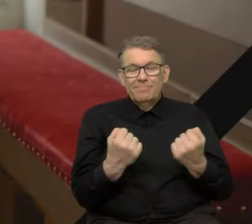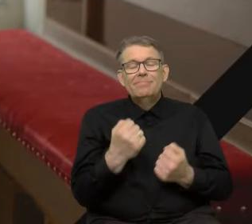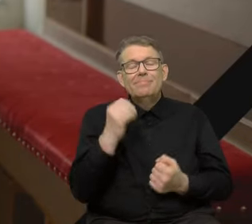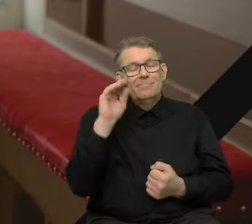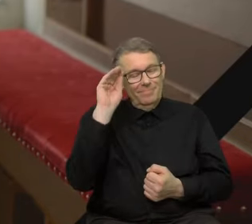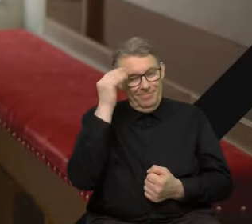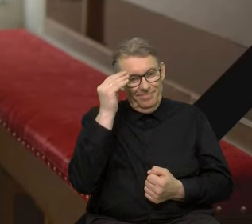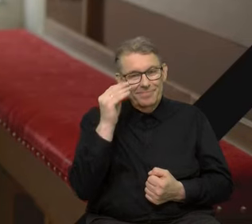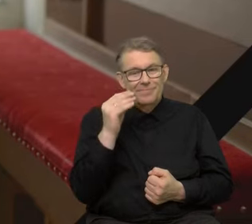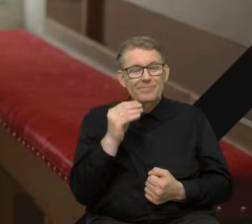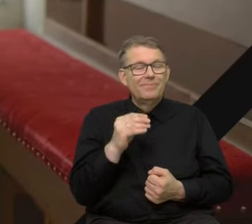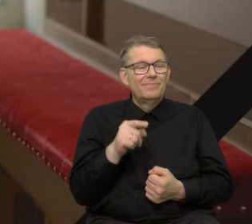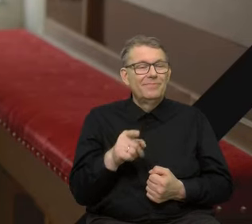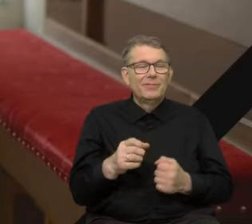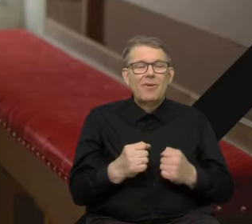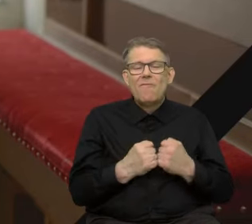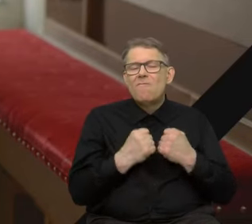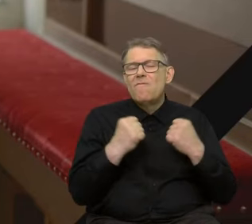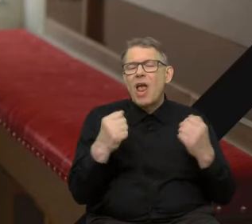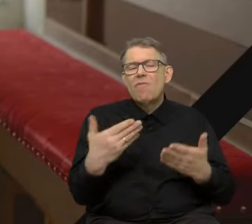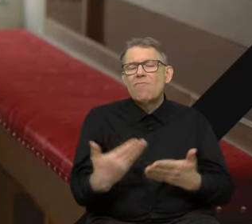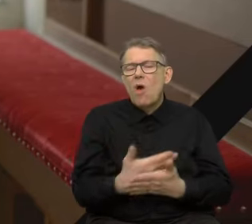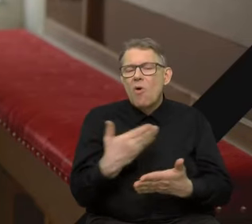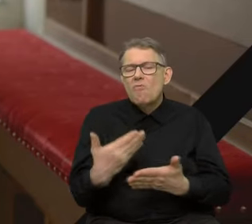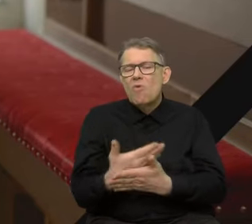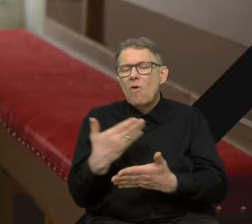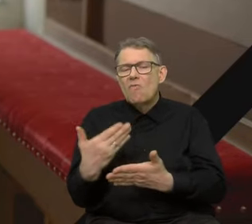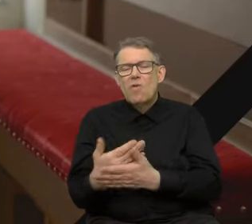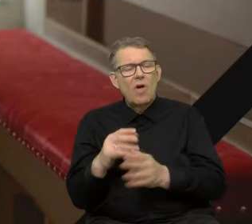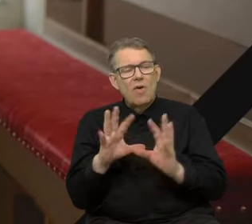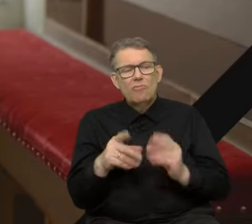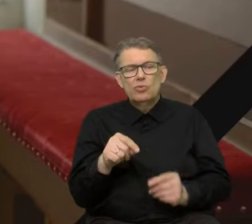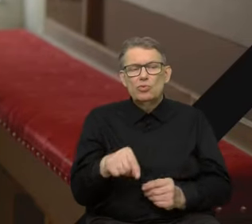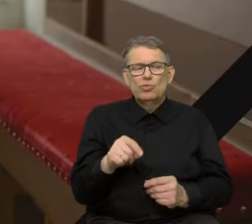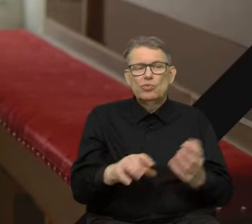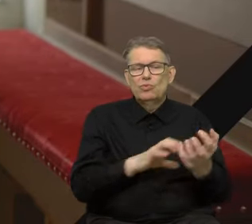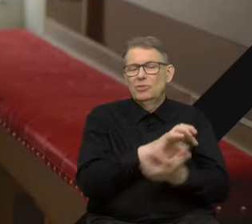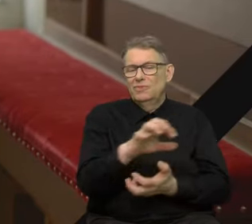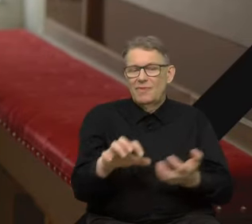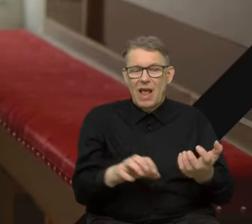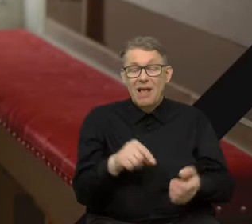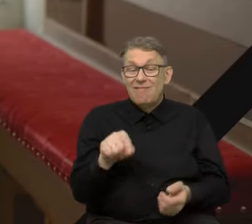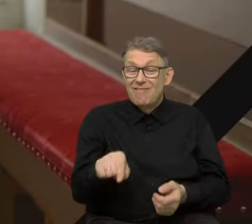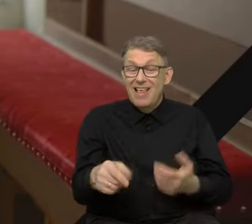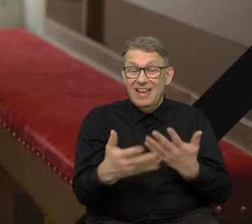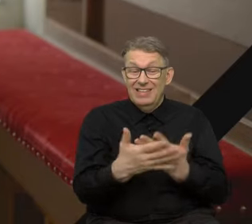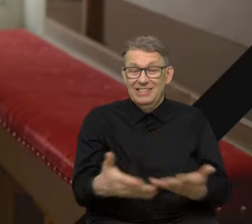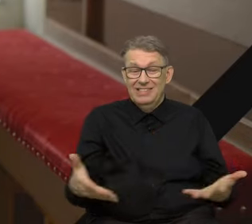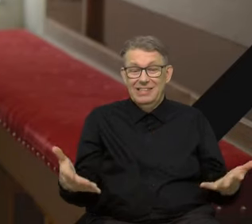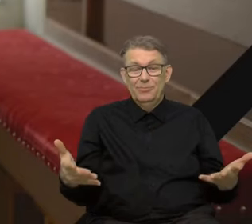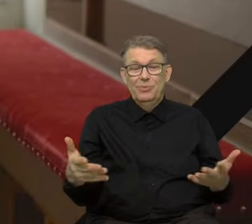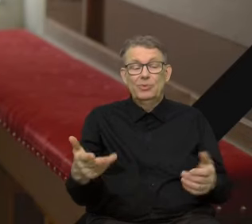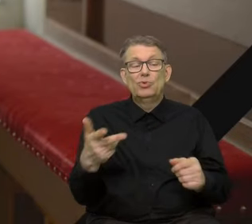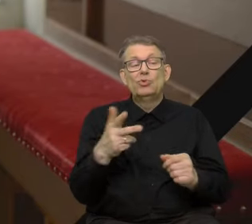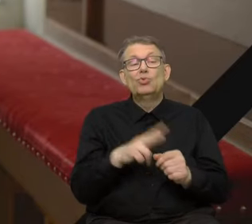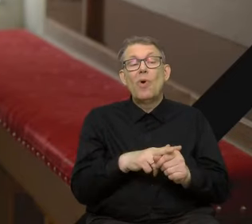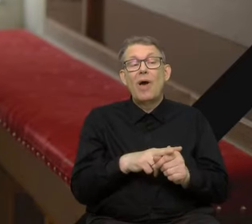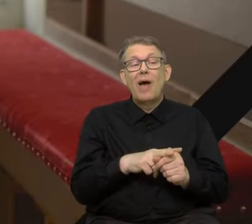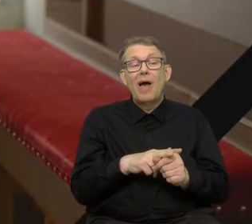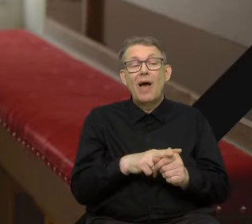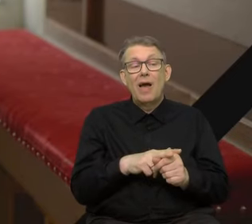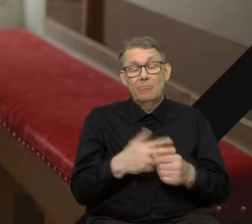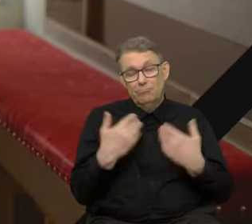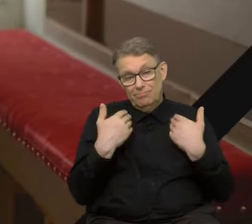wszystką wielką nowością tutejszego świata, tej ziemi, która